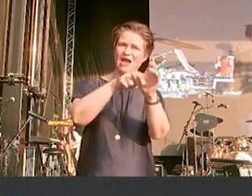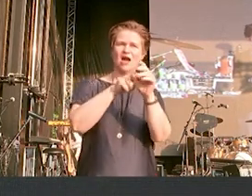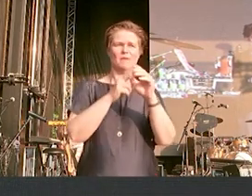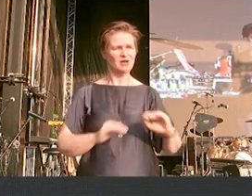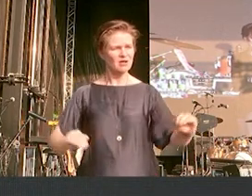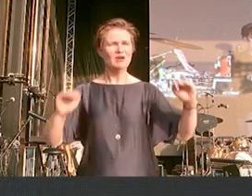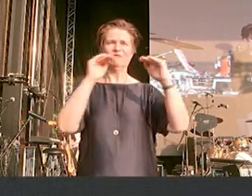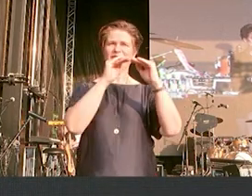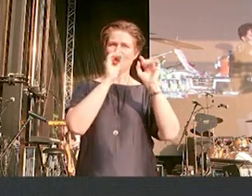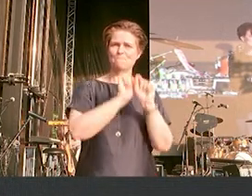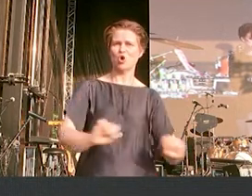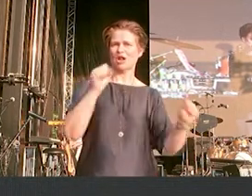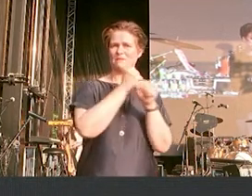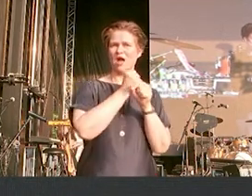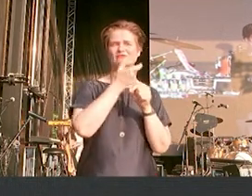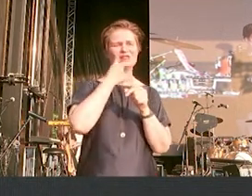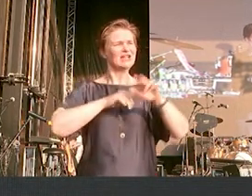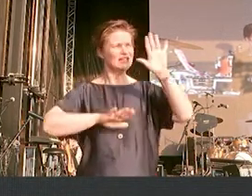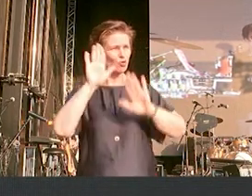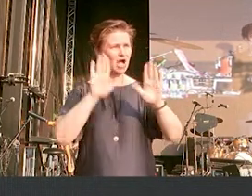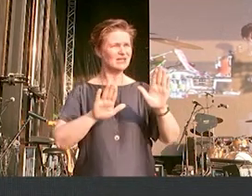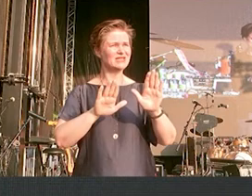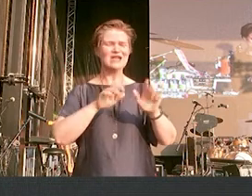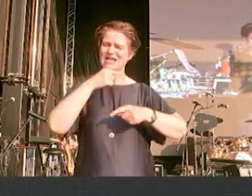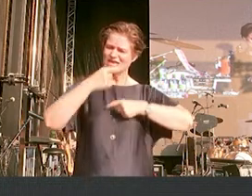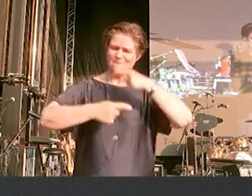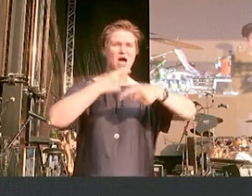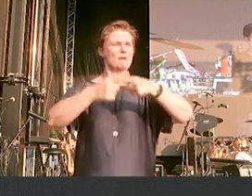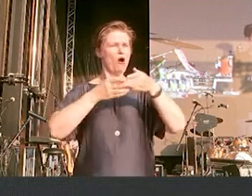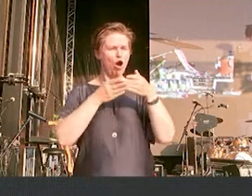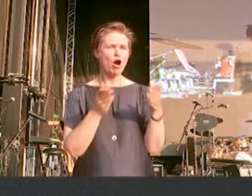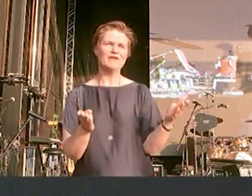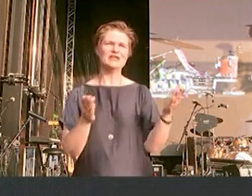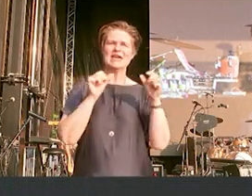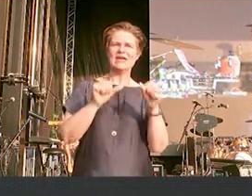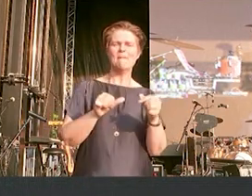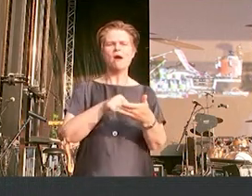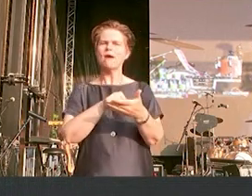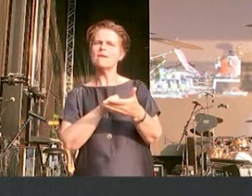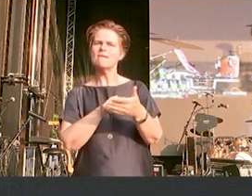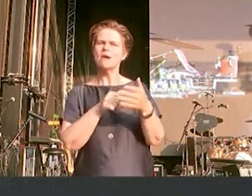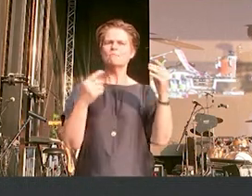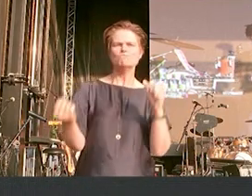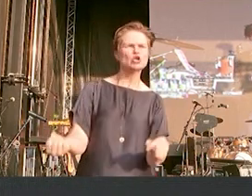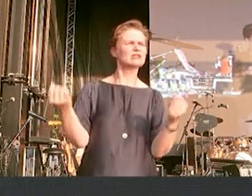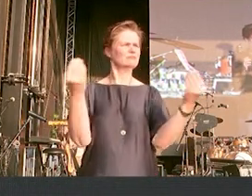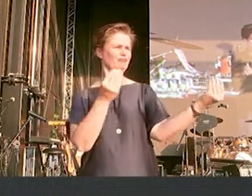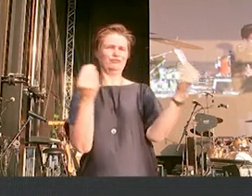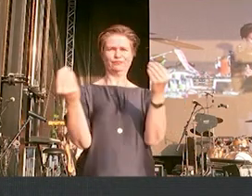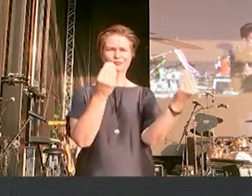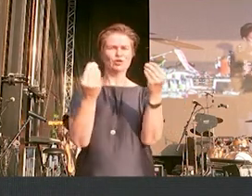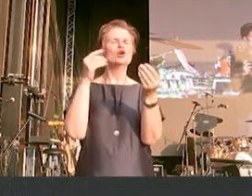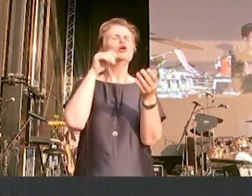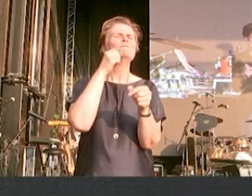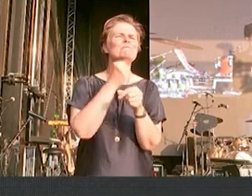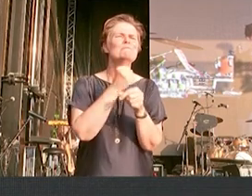wir eine Demokratie, die immer offen bleibt, immer unsicher, in der wir uns miteinander verständigen müssen, in der wir